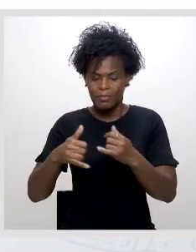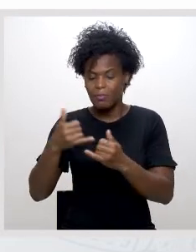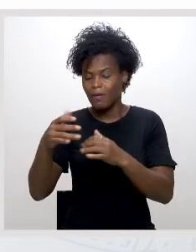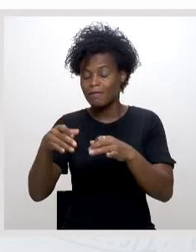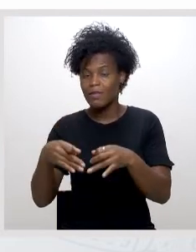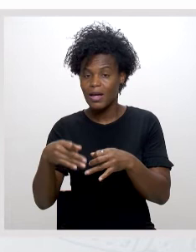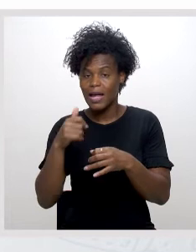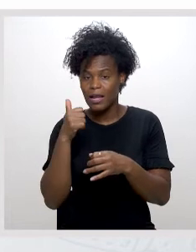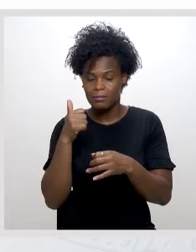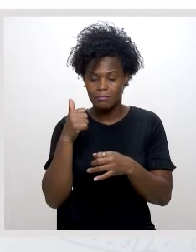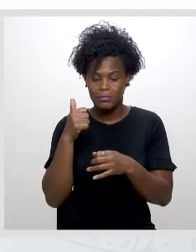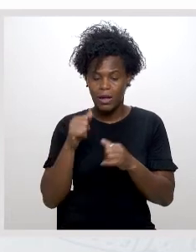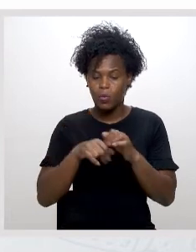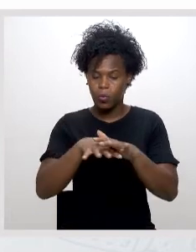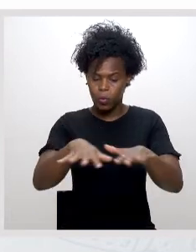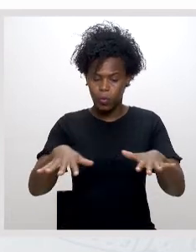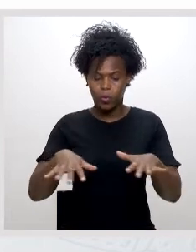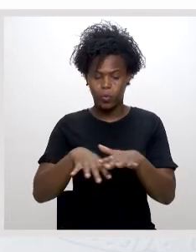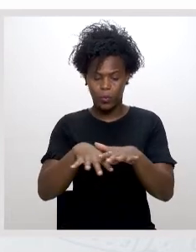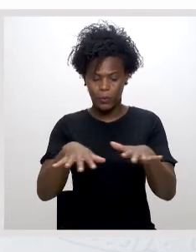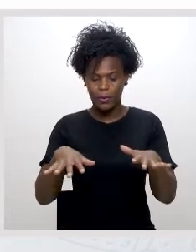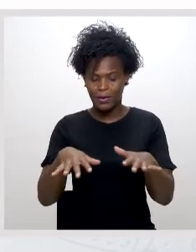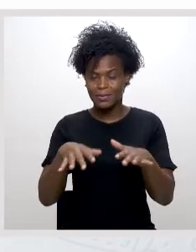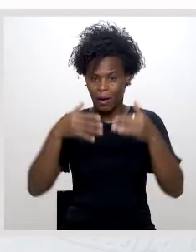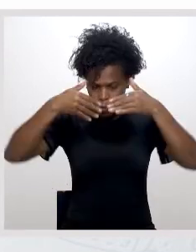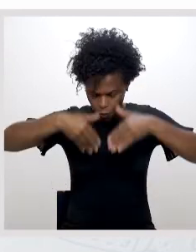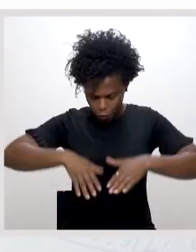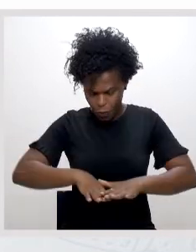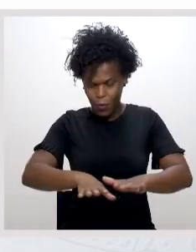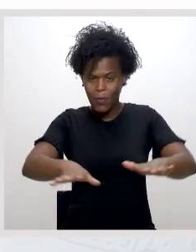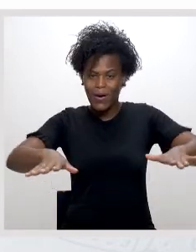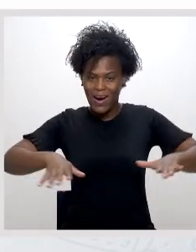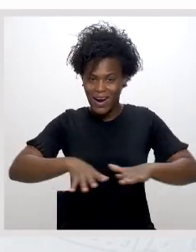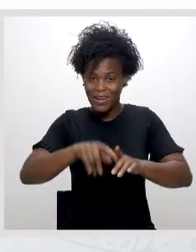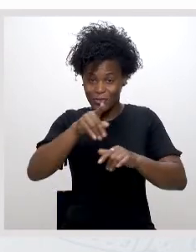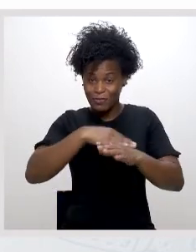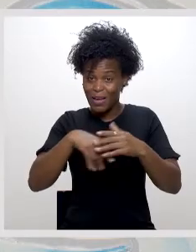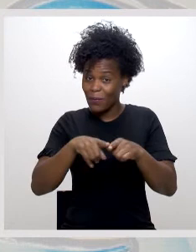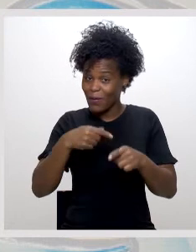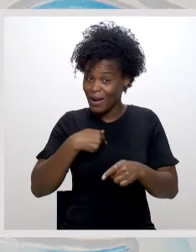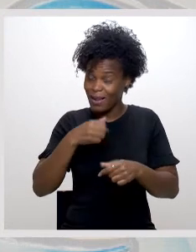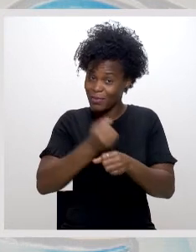la plongée. Donc, tu vas faire comme moi. À toi de travailler.